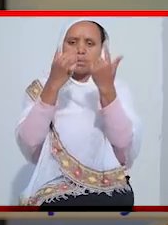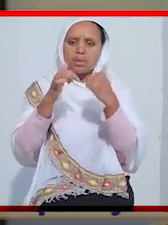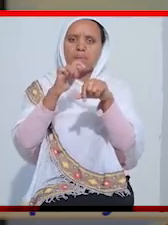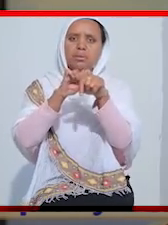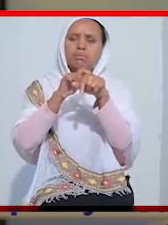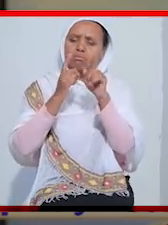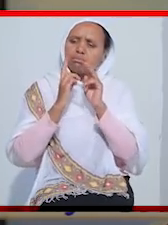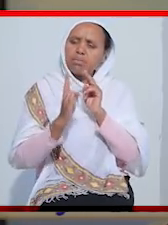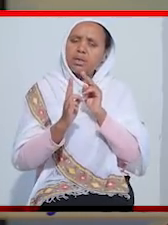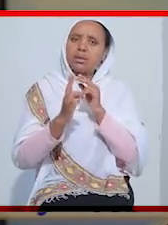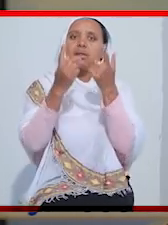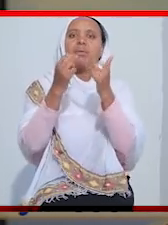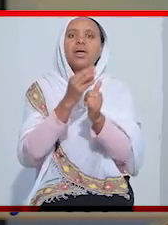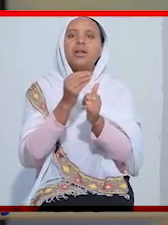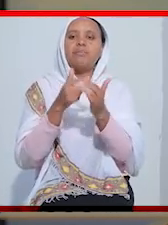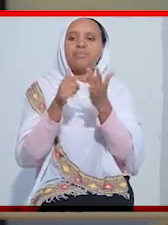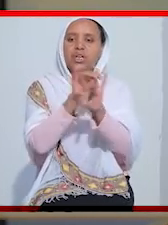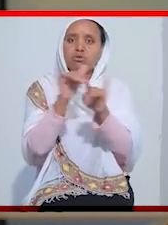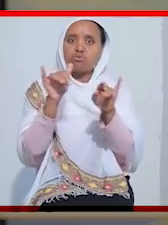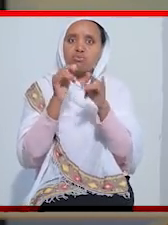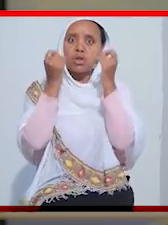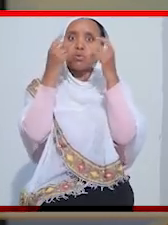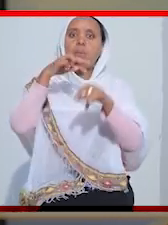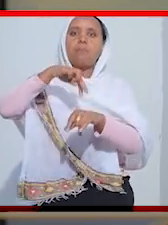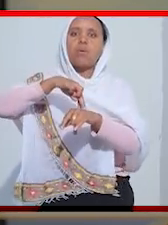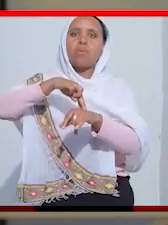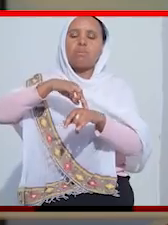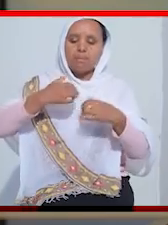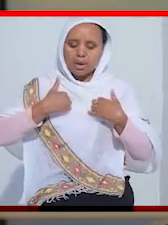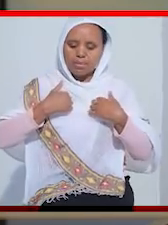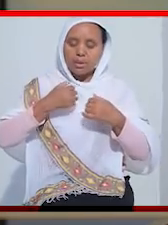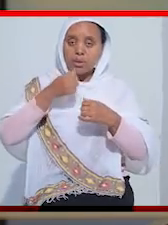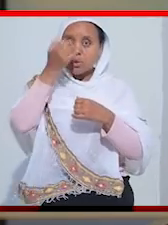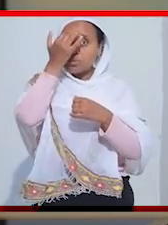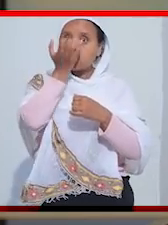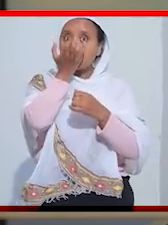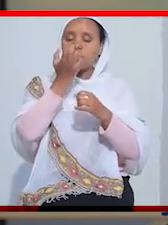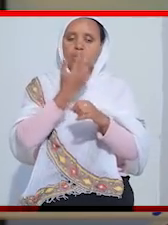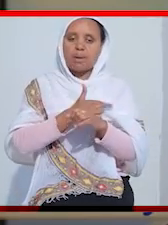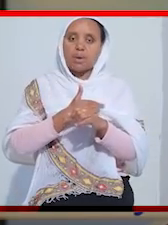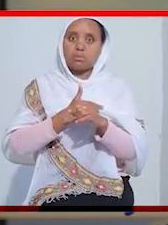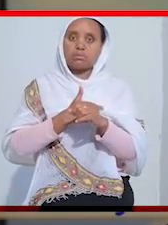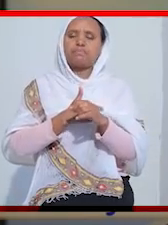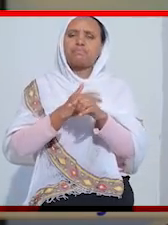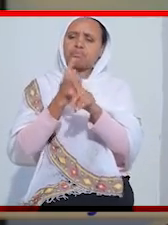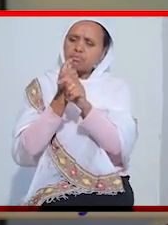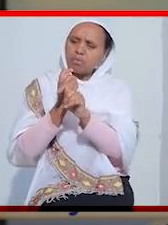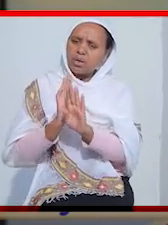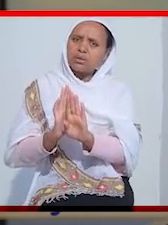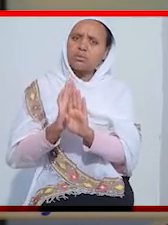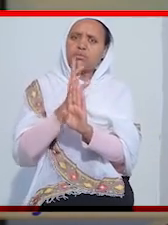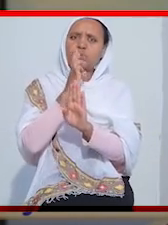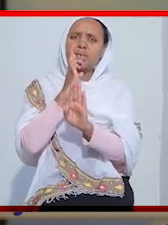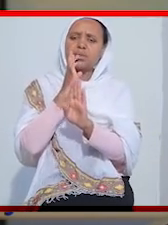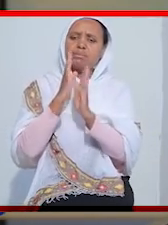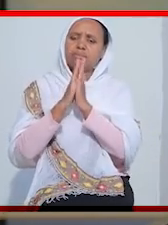መጠበቅ የሚመጣበት ጊዜ በድንገት ይመጣልና፣ እንደዚሁም ደግሞ ተግቶ መቆም ባለንባት ኦርቶዶክሳዊ ተዋህዶ ሃይማኖታችን፣